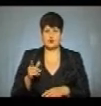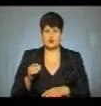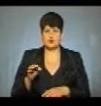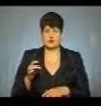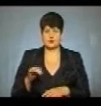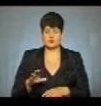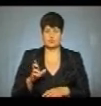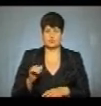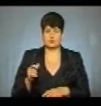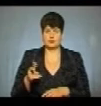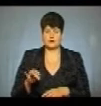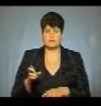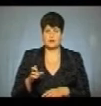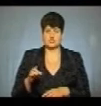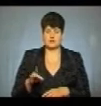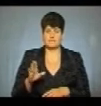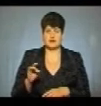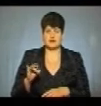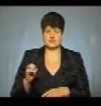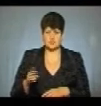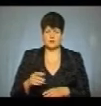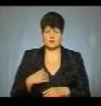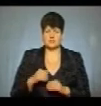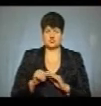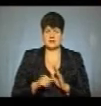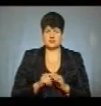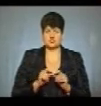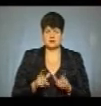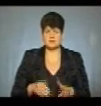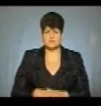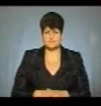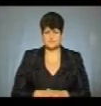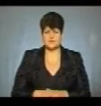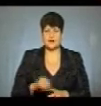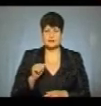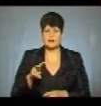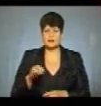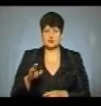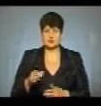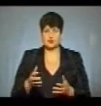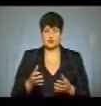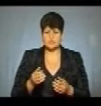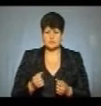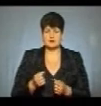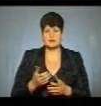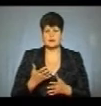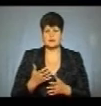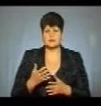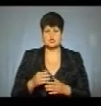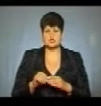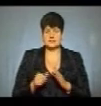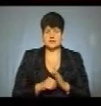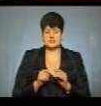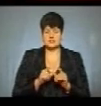Вижородок, Буглів, Бережанка, Верещак і багато. У нас 16 шкіл. Анна Ліщук отримує лего для 106 першокласників із 16